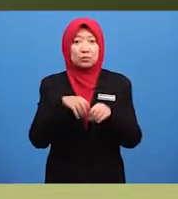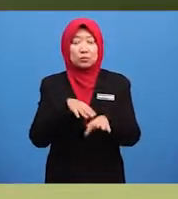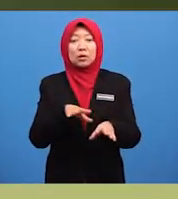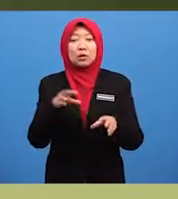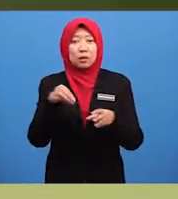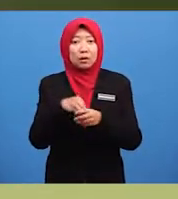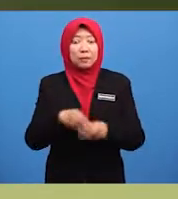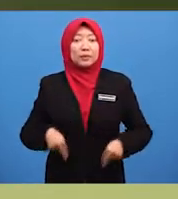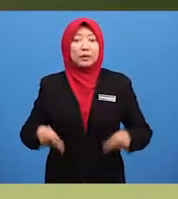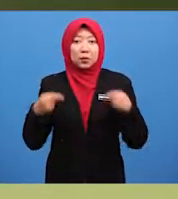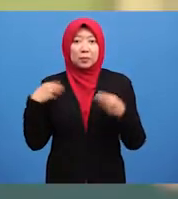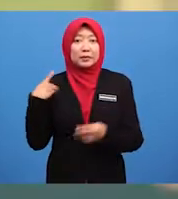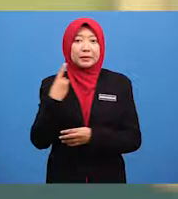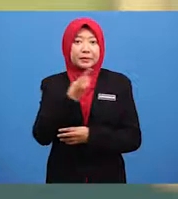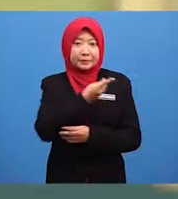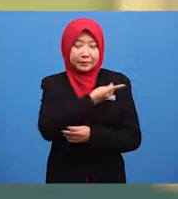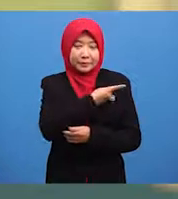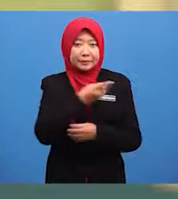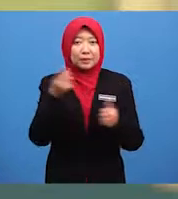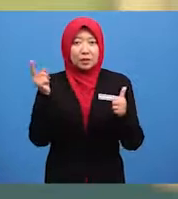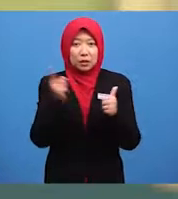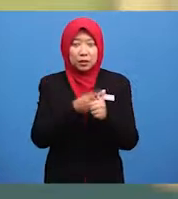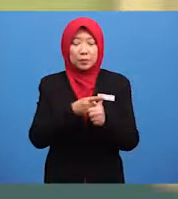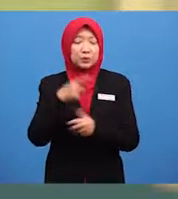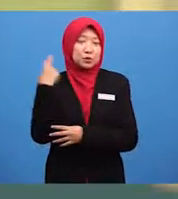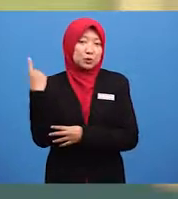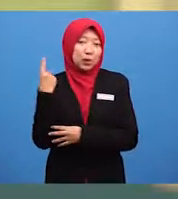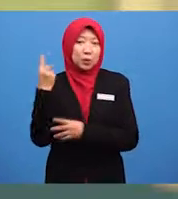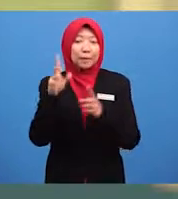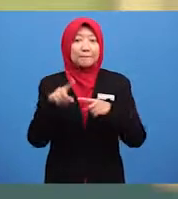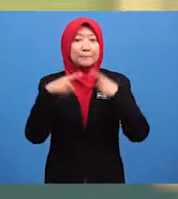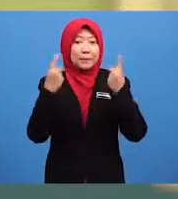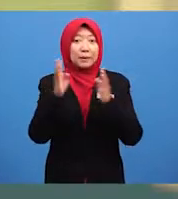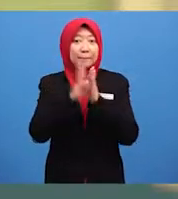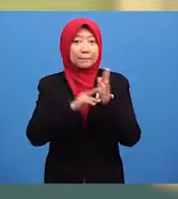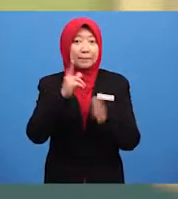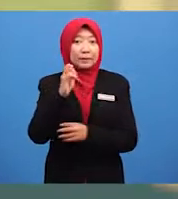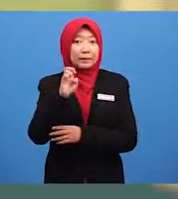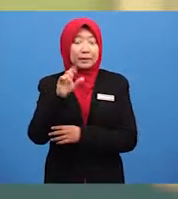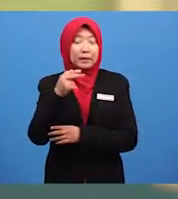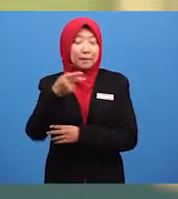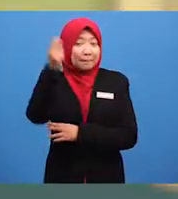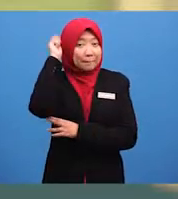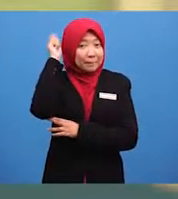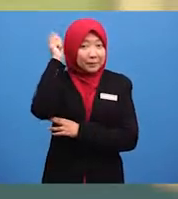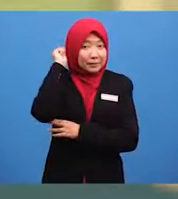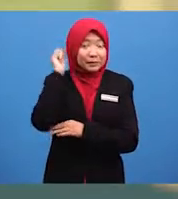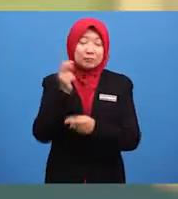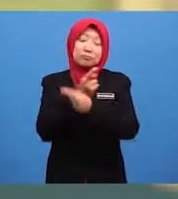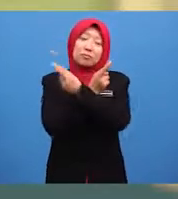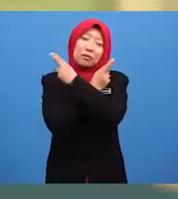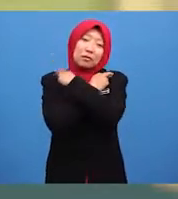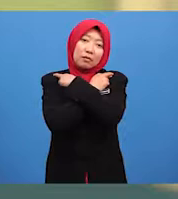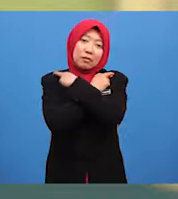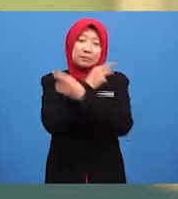kita. Antaranya, ya, kita selalu pergi berkelah di sungai, bermandi manda, merehatkan